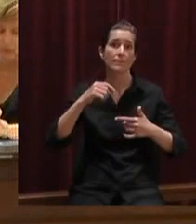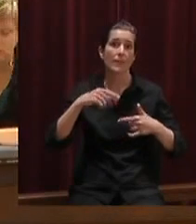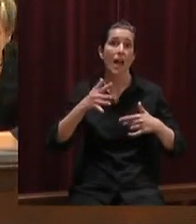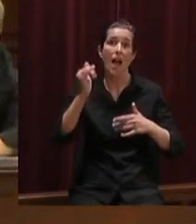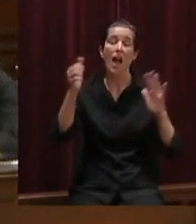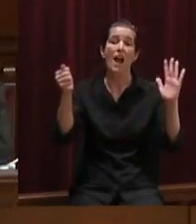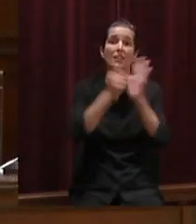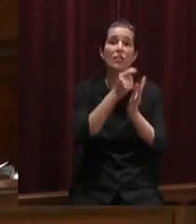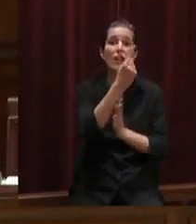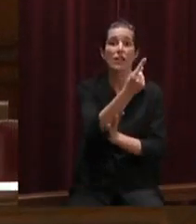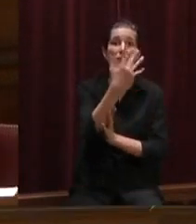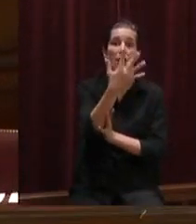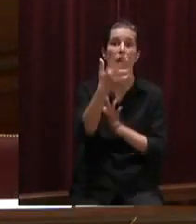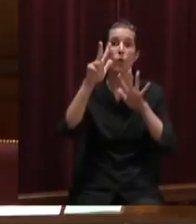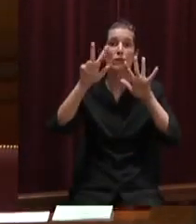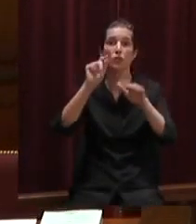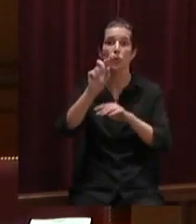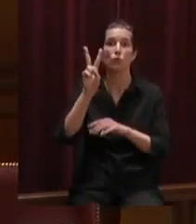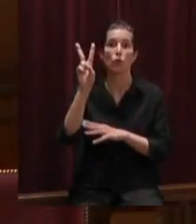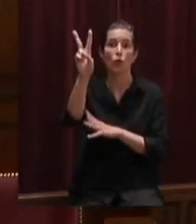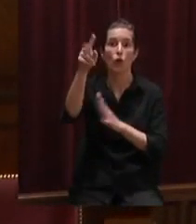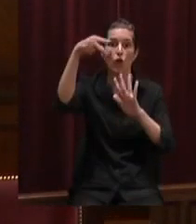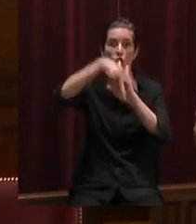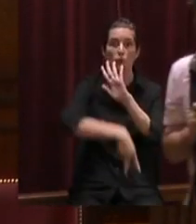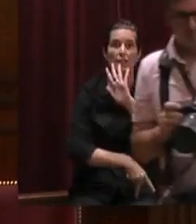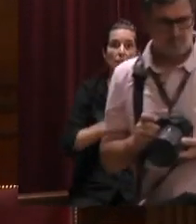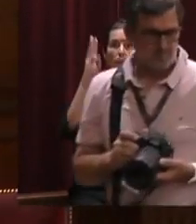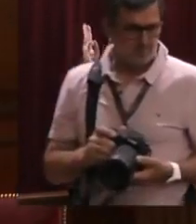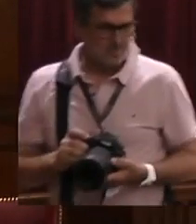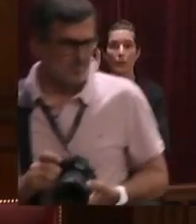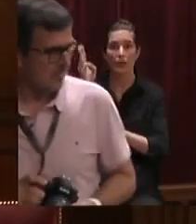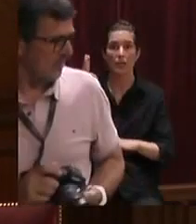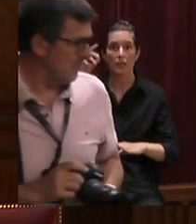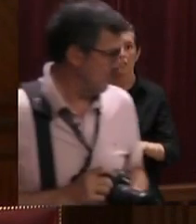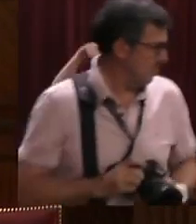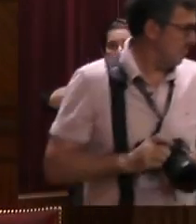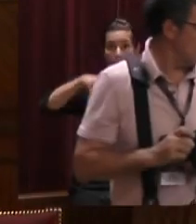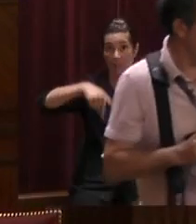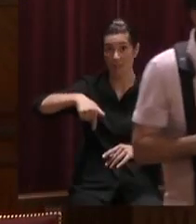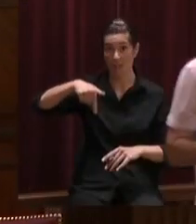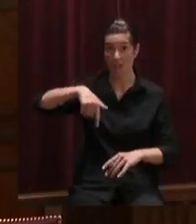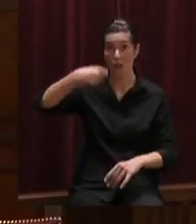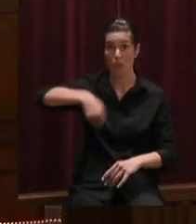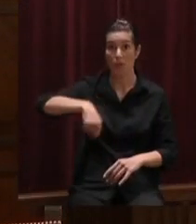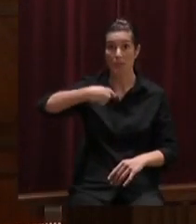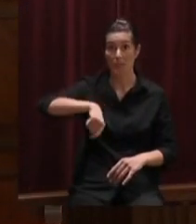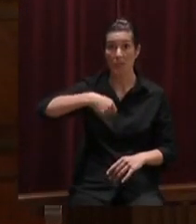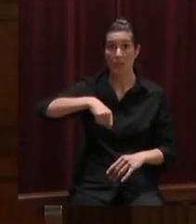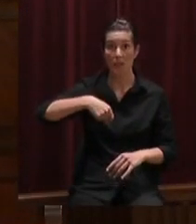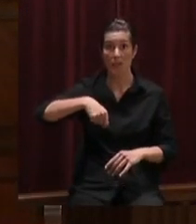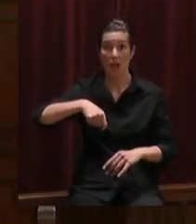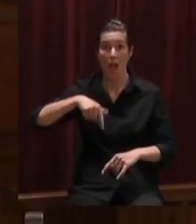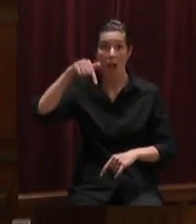previst a l'article 158.2 del reglament del Parlament, aquesta presidència va consultar amb